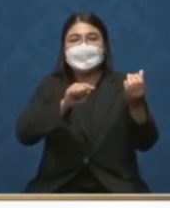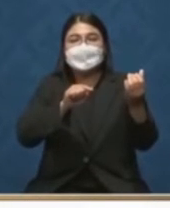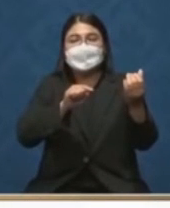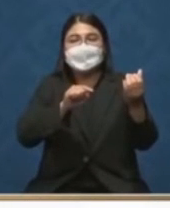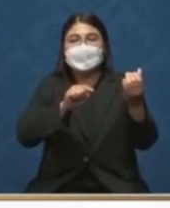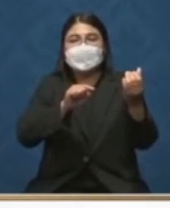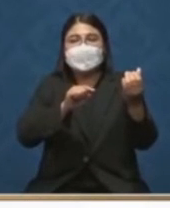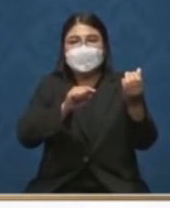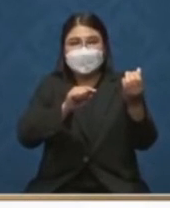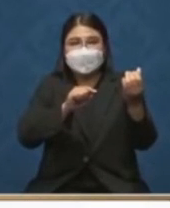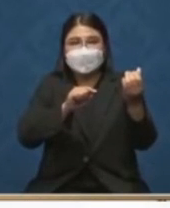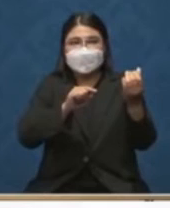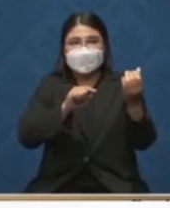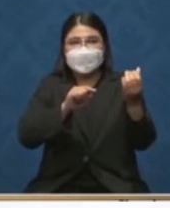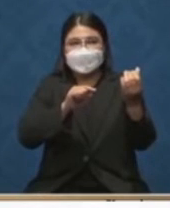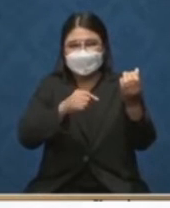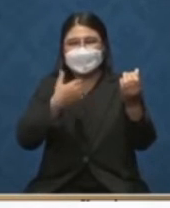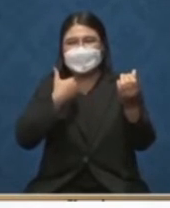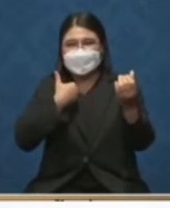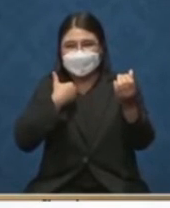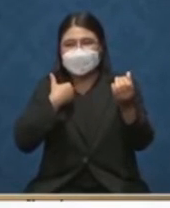ต้องคำนึงถึงสิ่งที่ผมพูดถึงว่